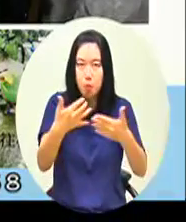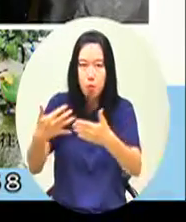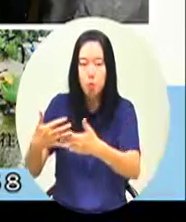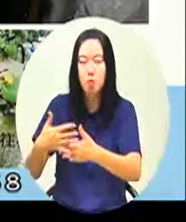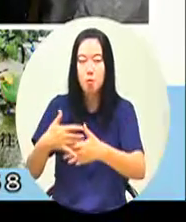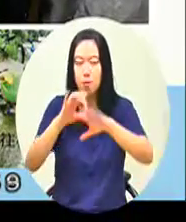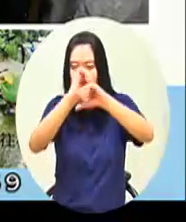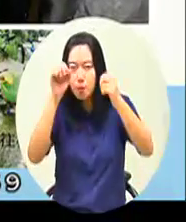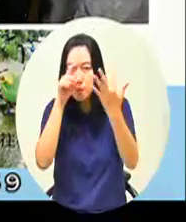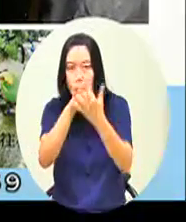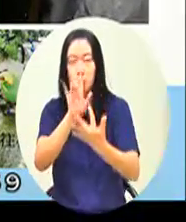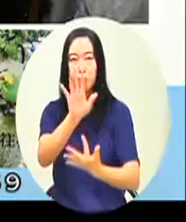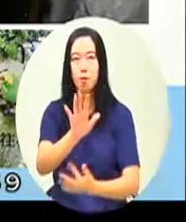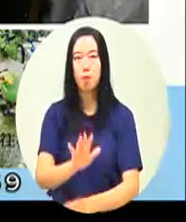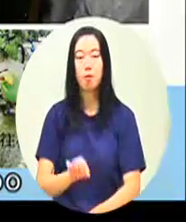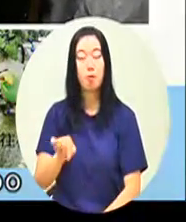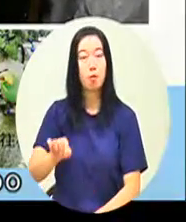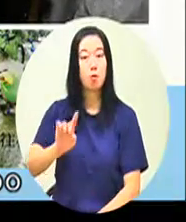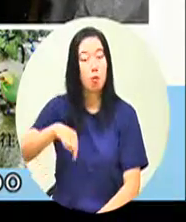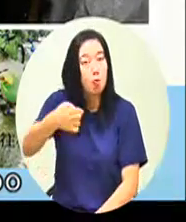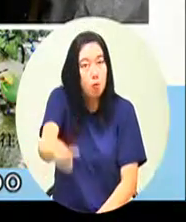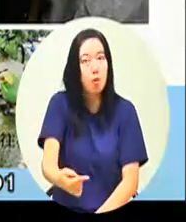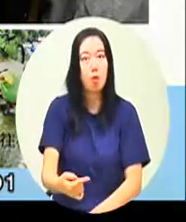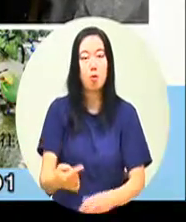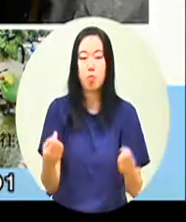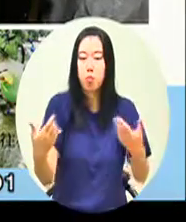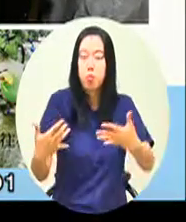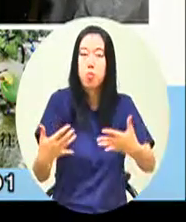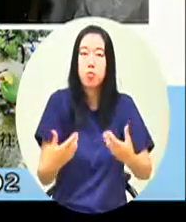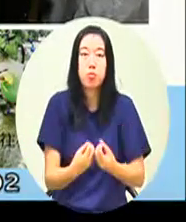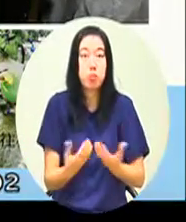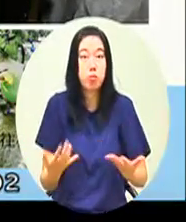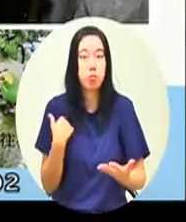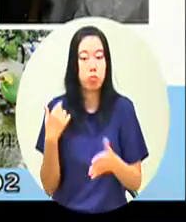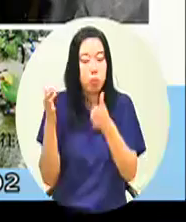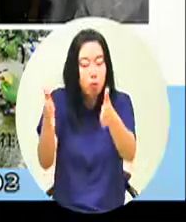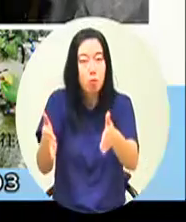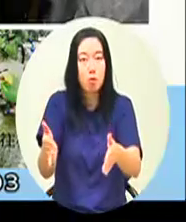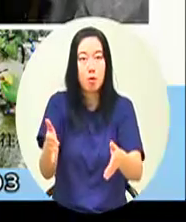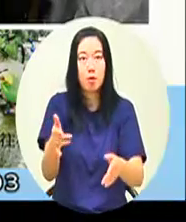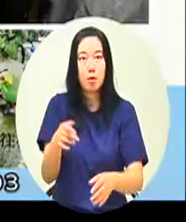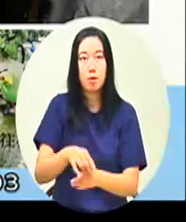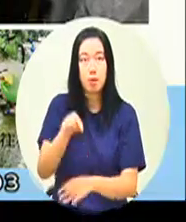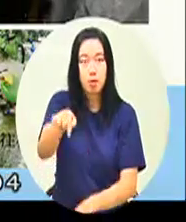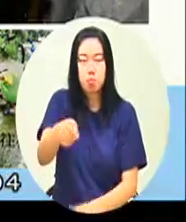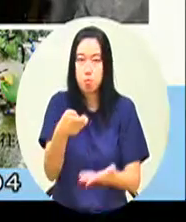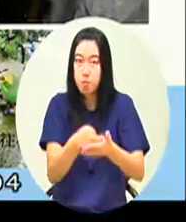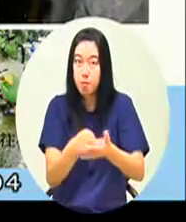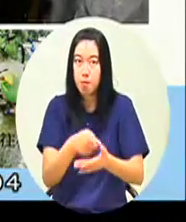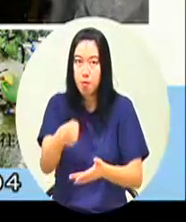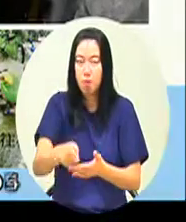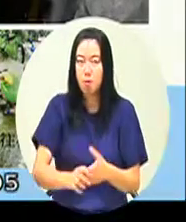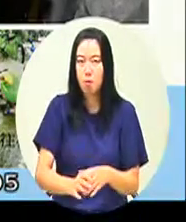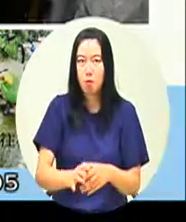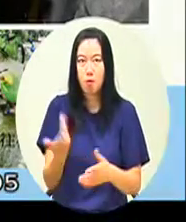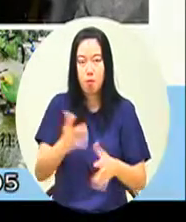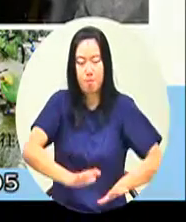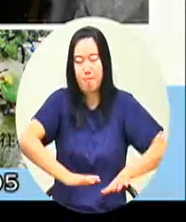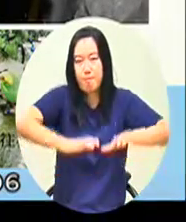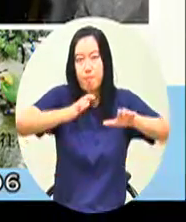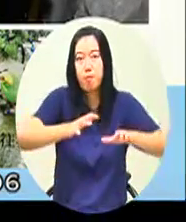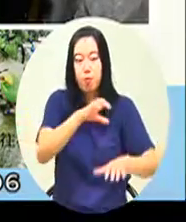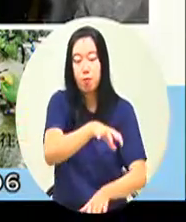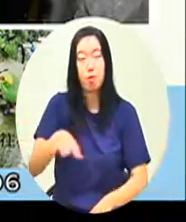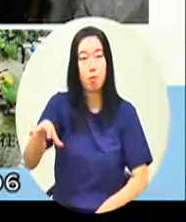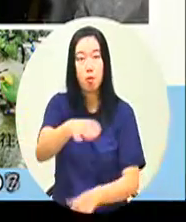啊，找出来就是讲后续我们看怎么样来针对吼、哦，针对这个严重的淹水的地方吼、哦，